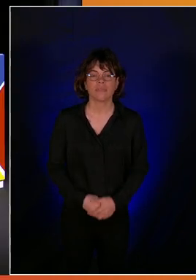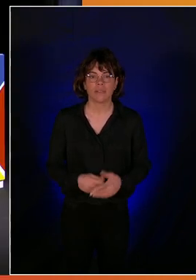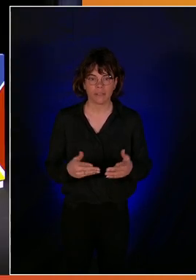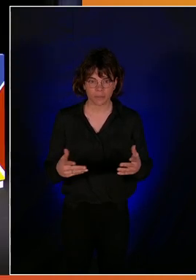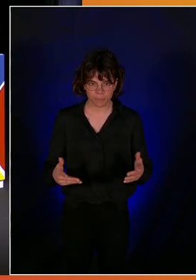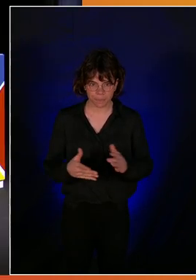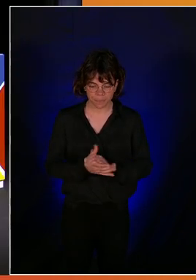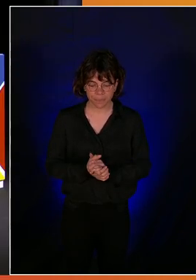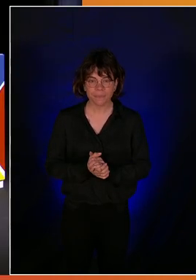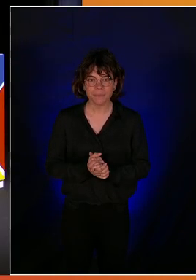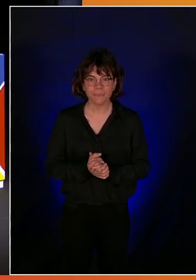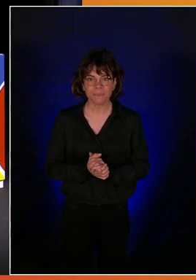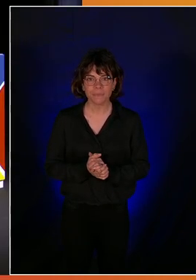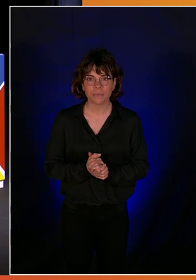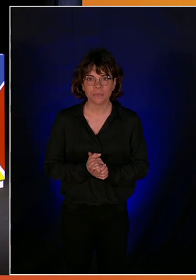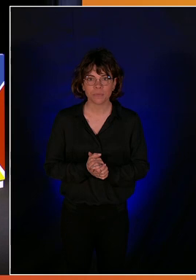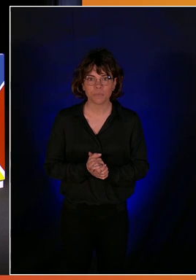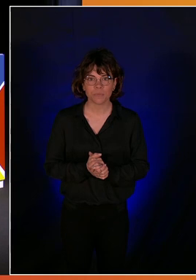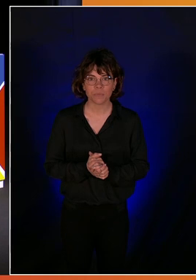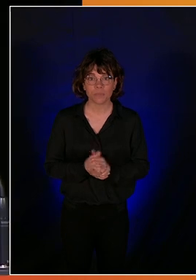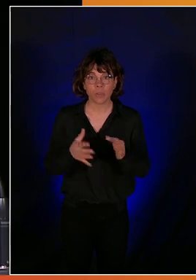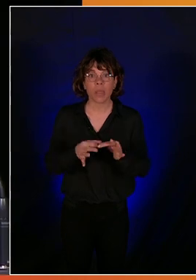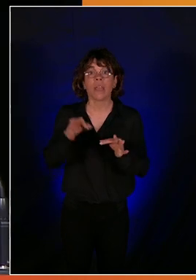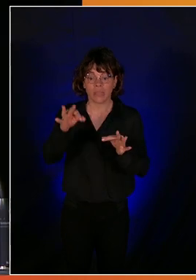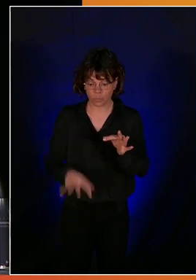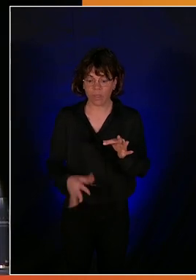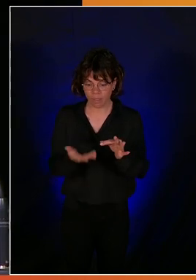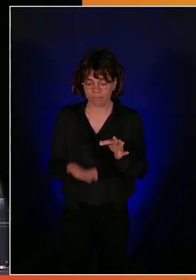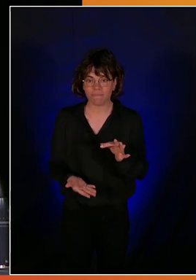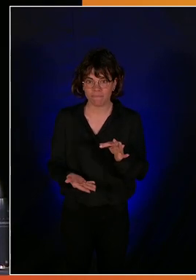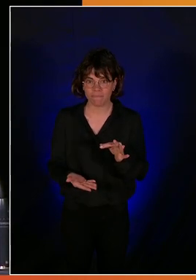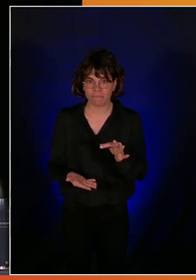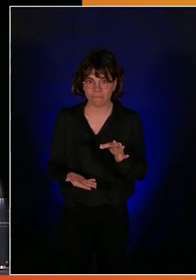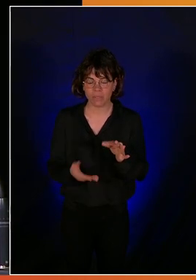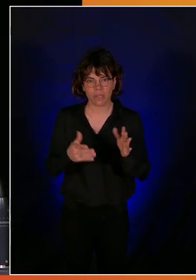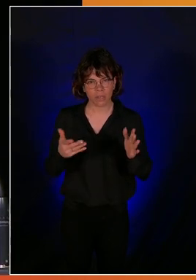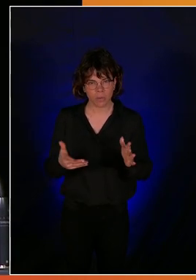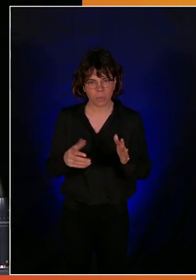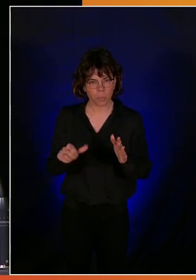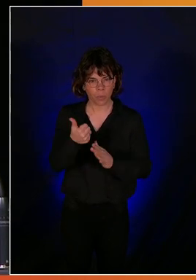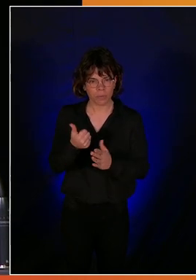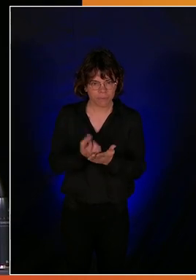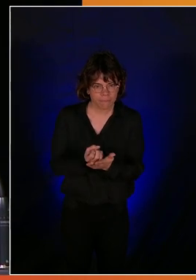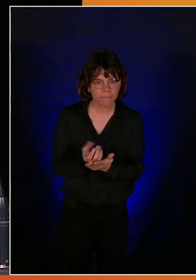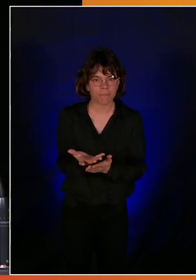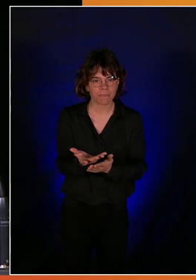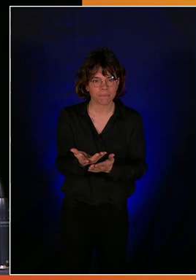Alors, donc nous allons en venir aux résultats. Donc je vais d'abord vous annoncer